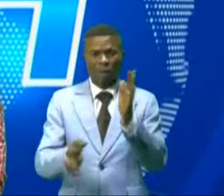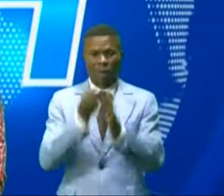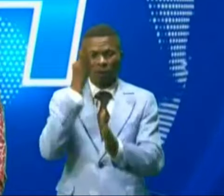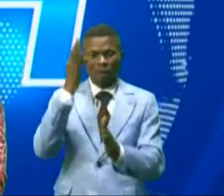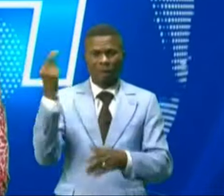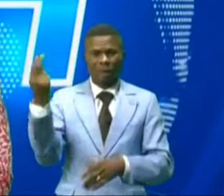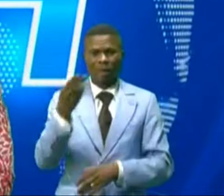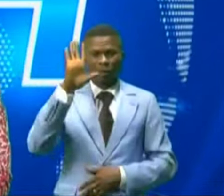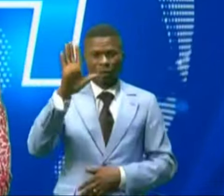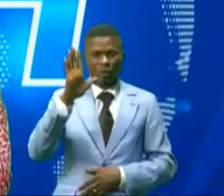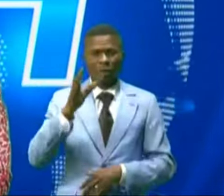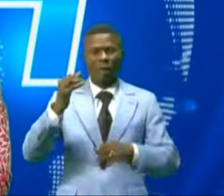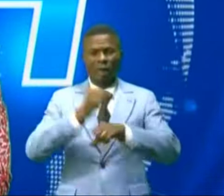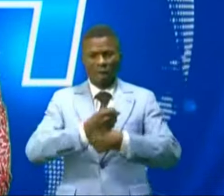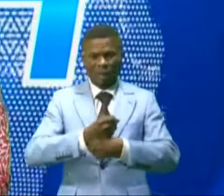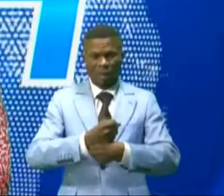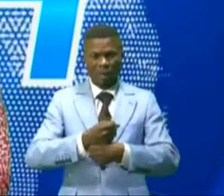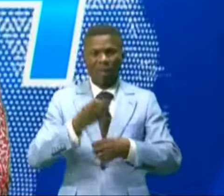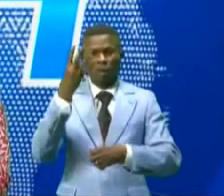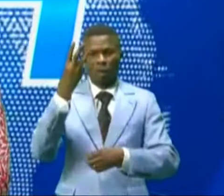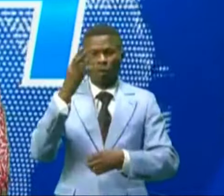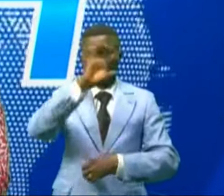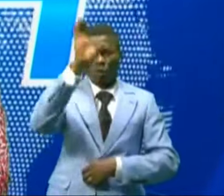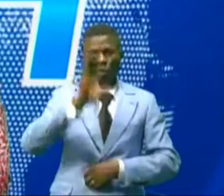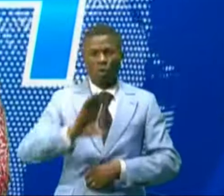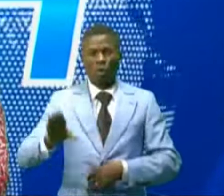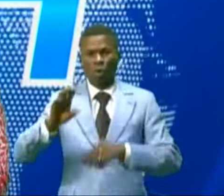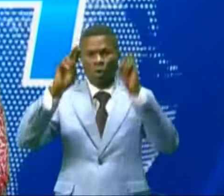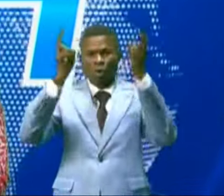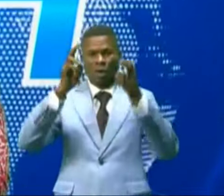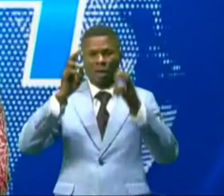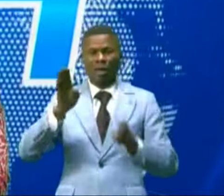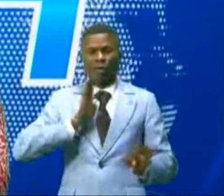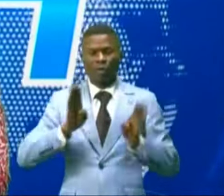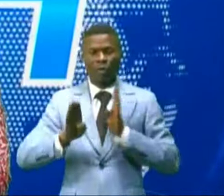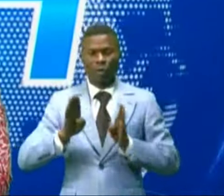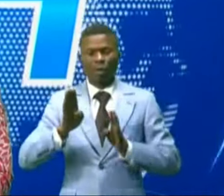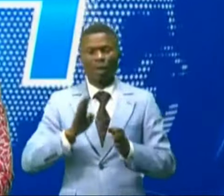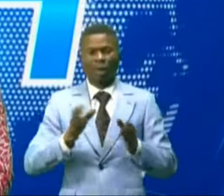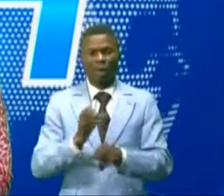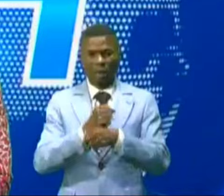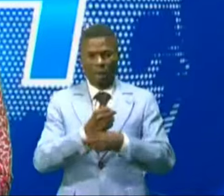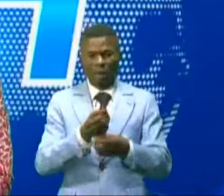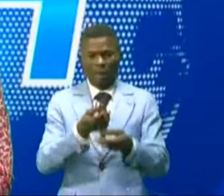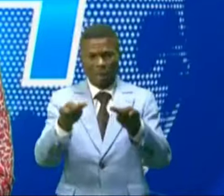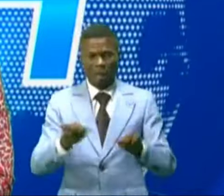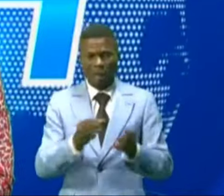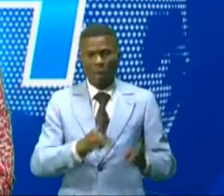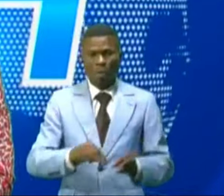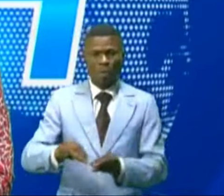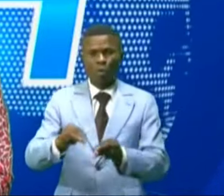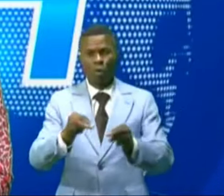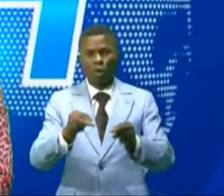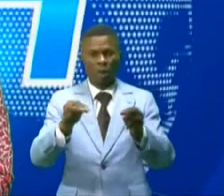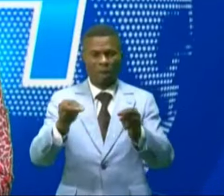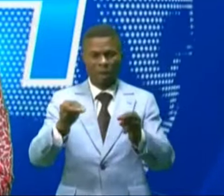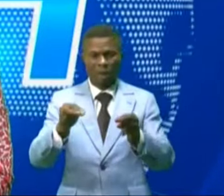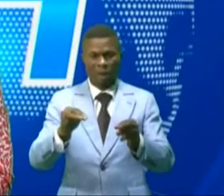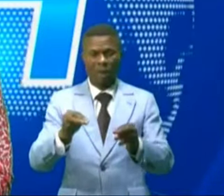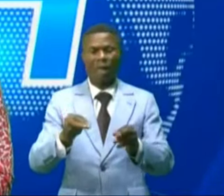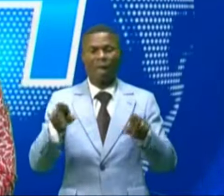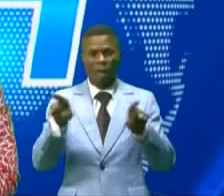1325 a été installé dans les trois communes de la ville de Bounia pour mettre en place un mécanisme y